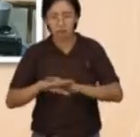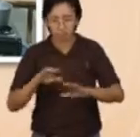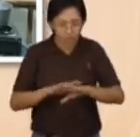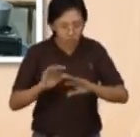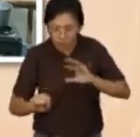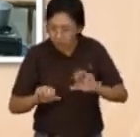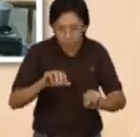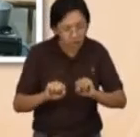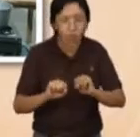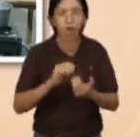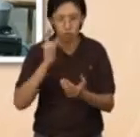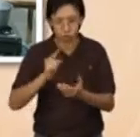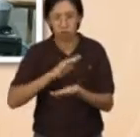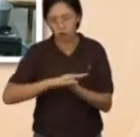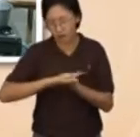ะ